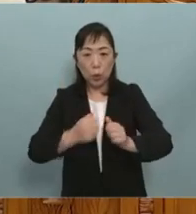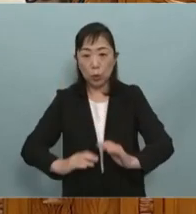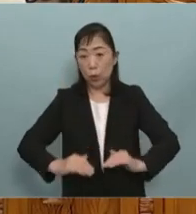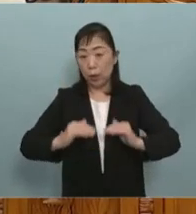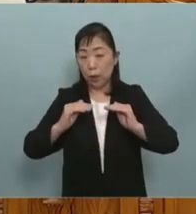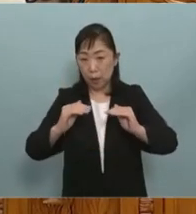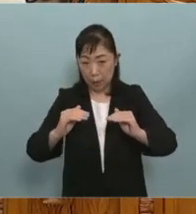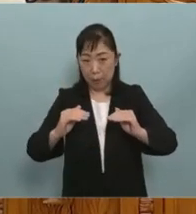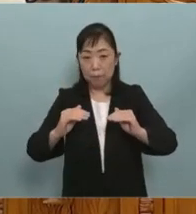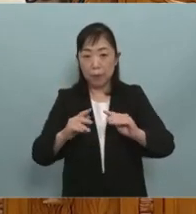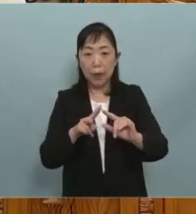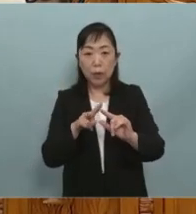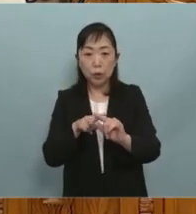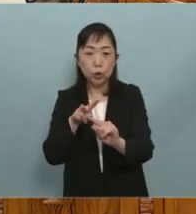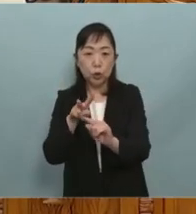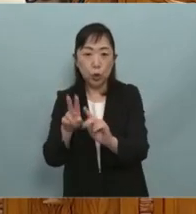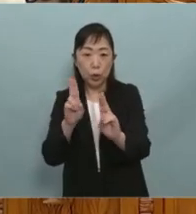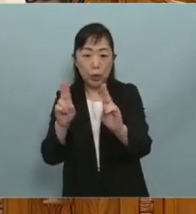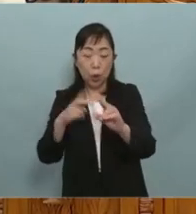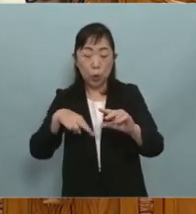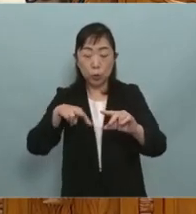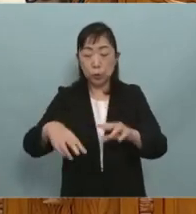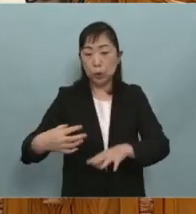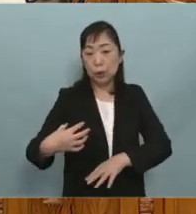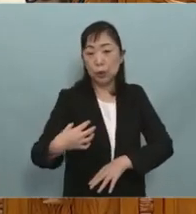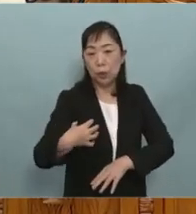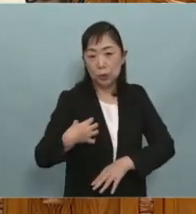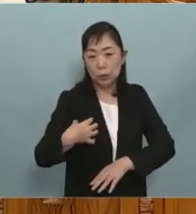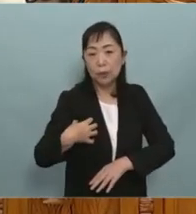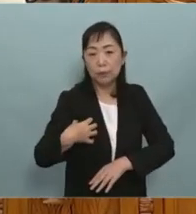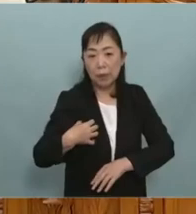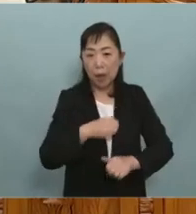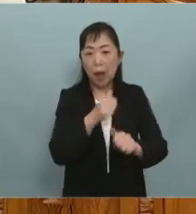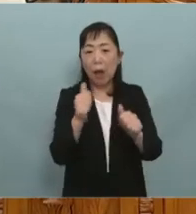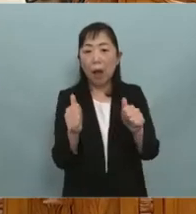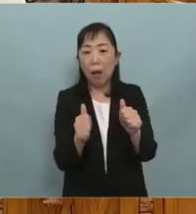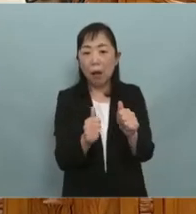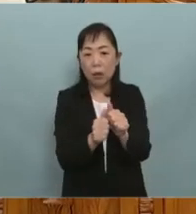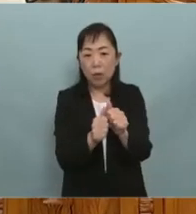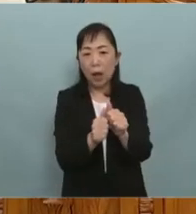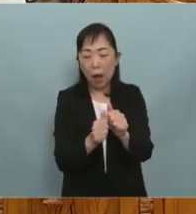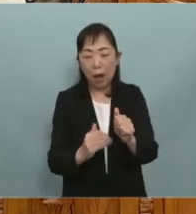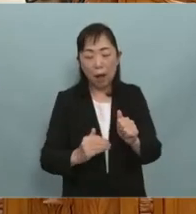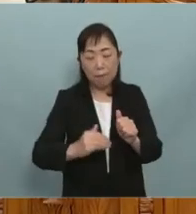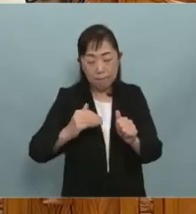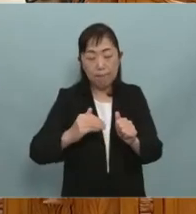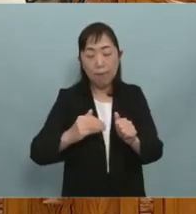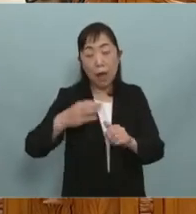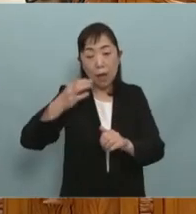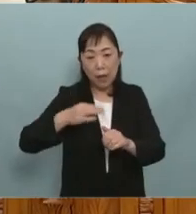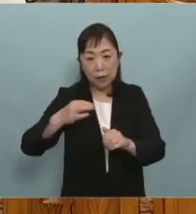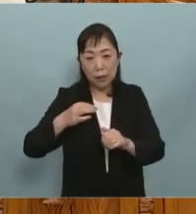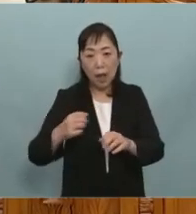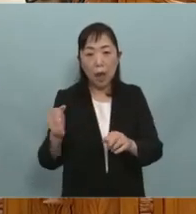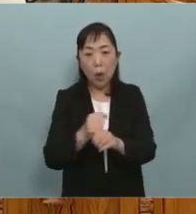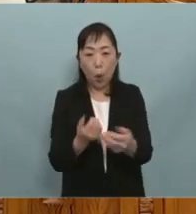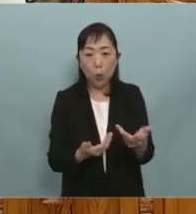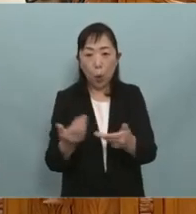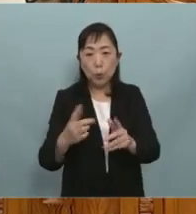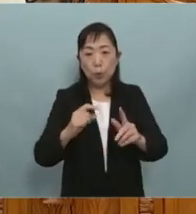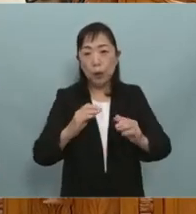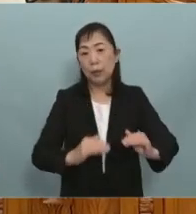し中小企業中心とする付化価値化労働分配率の向上